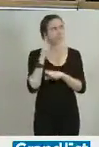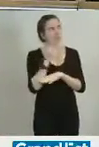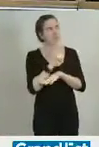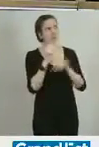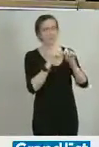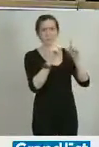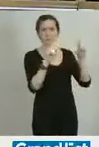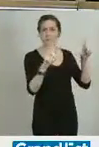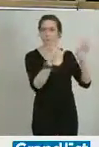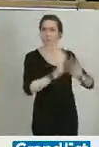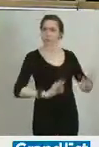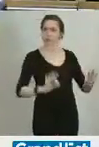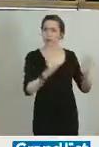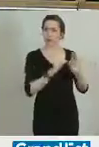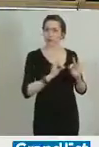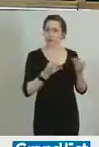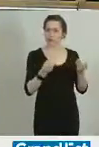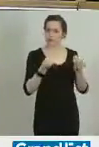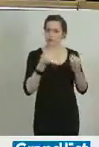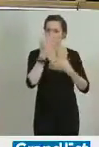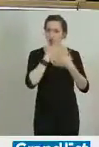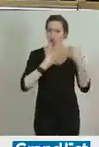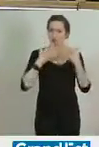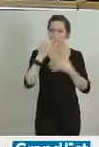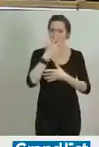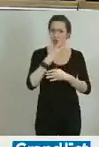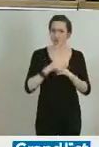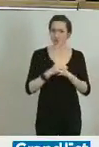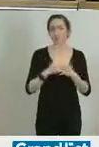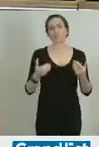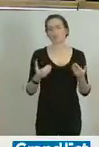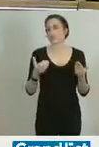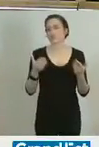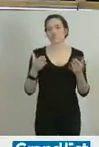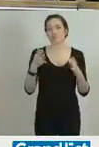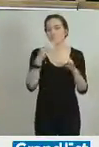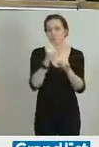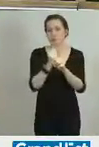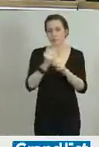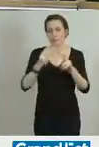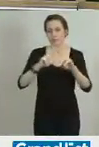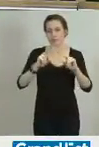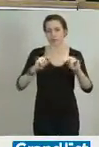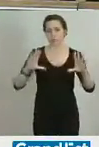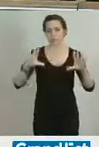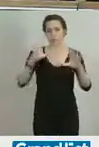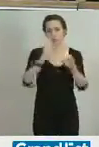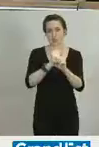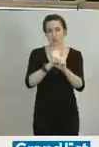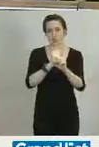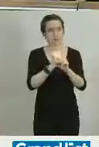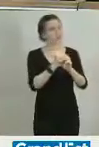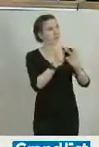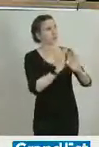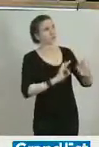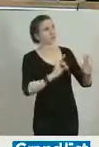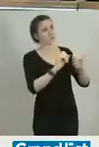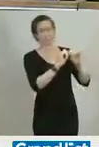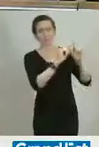perturbe. Mais sinon, je vais dire quelques mots à propos de ces dispositifs sans m'appuyer sur